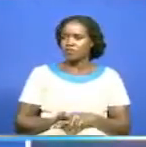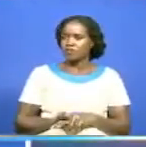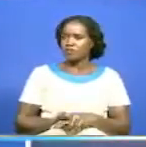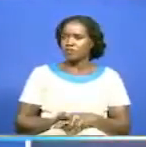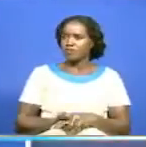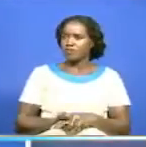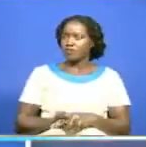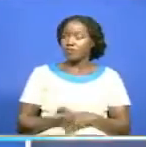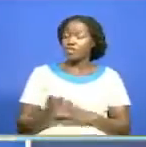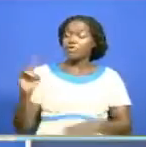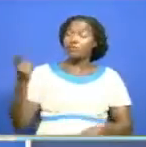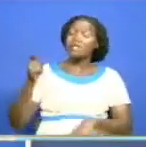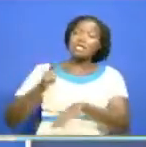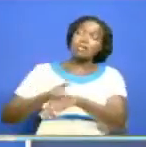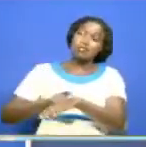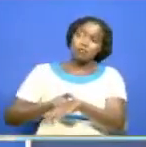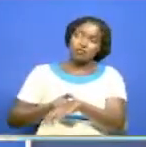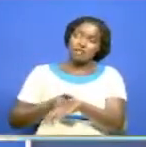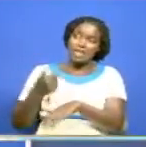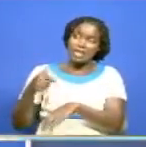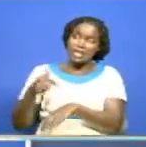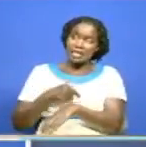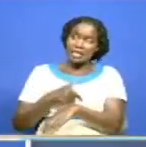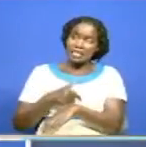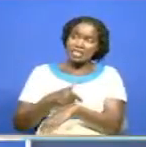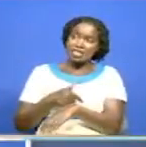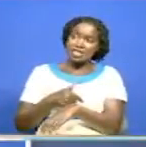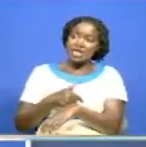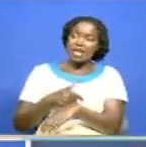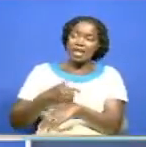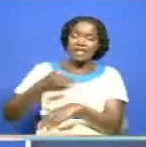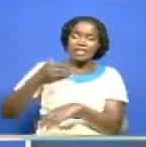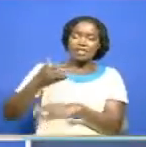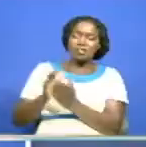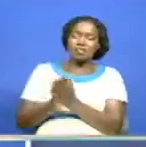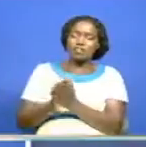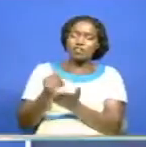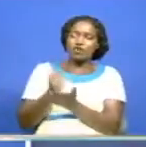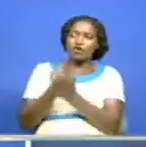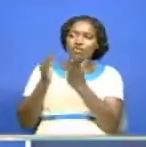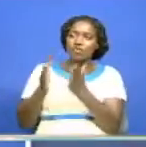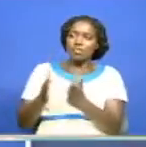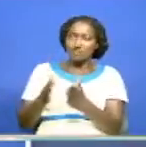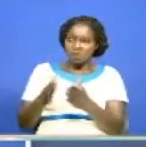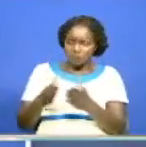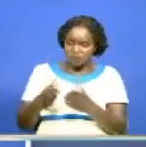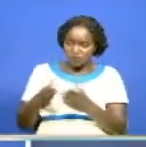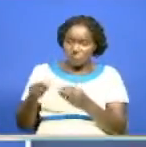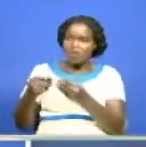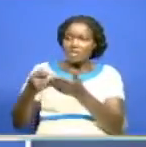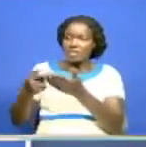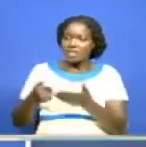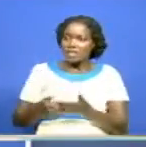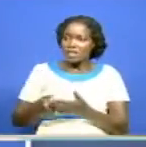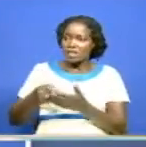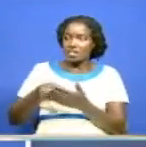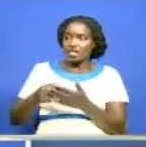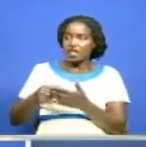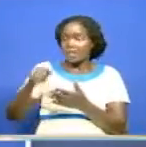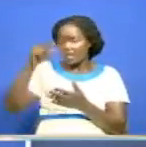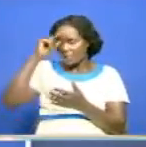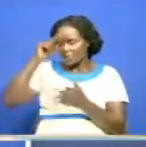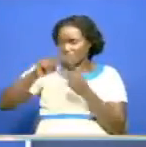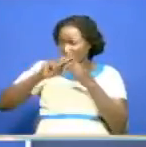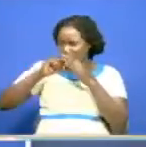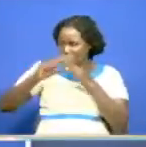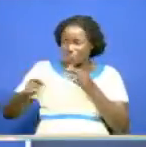Hii ni mara ya kwanza sisi kama maafisa tabibu tumekuwa na mgomo, tukaenda mezani, serikali ikapotea mezani na